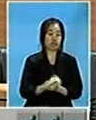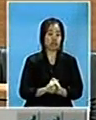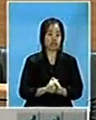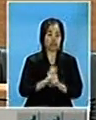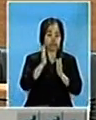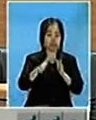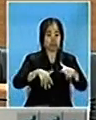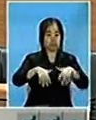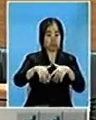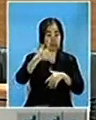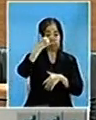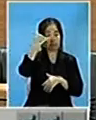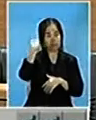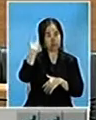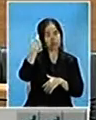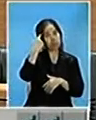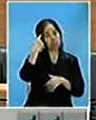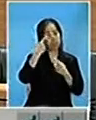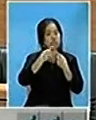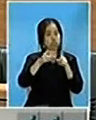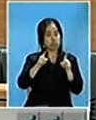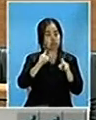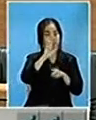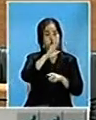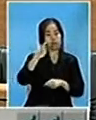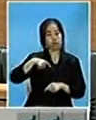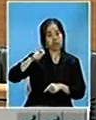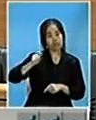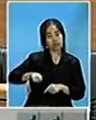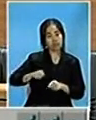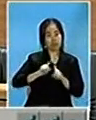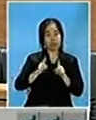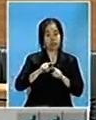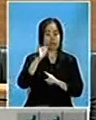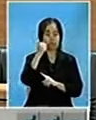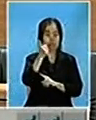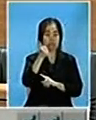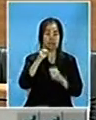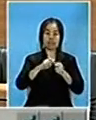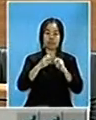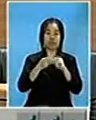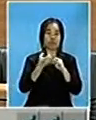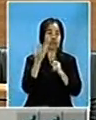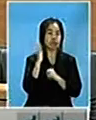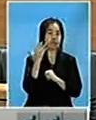ต่างจากคำพิพากษาของท่านคำวินิจฉัยของท่านคือตุลาการศาลรัฐธรรมนูญตรงนี้ไม่เป็นปัญหาครับ